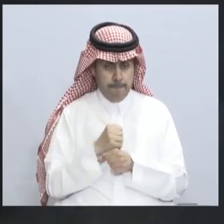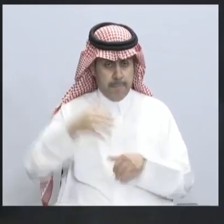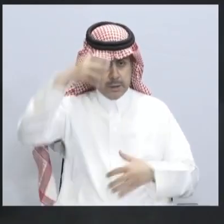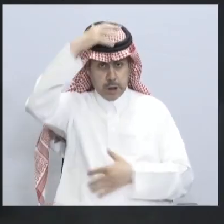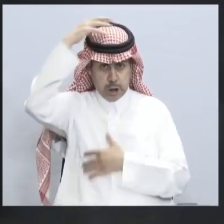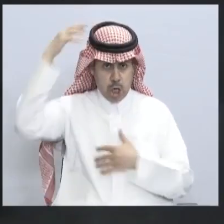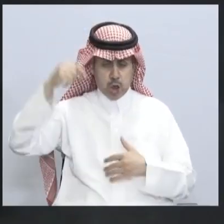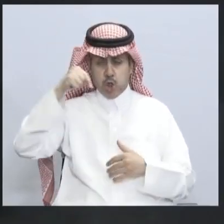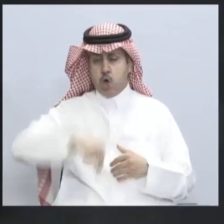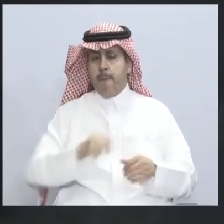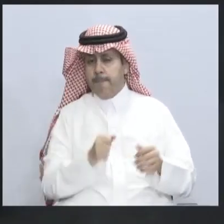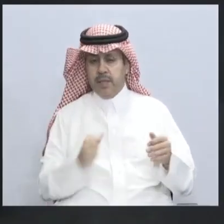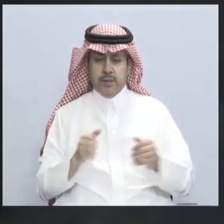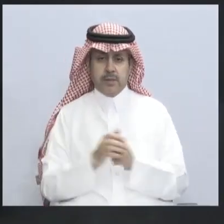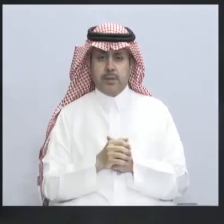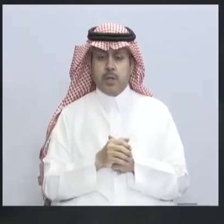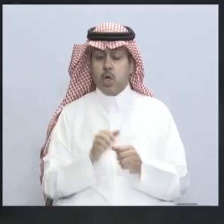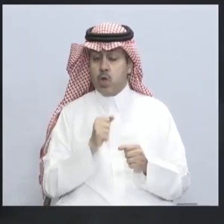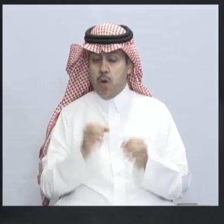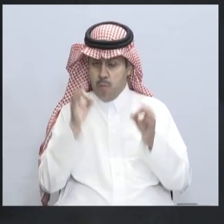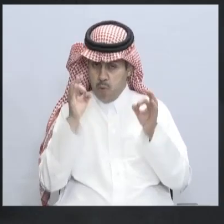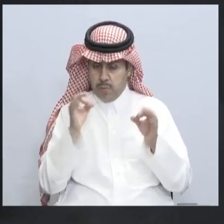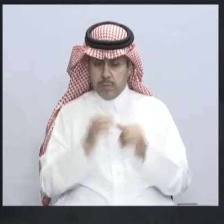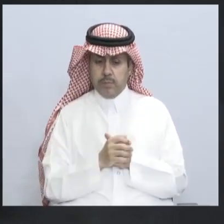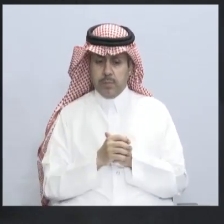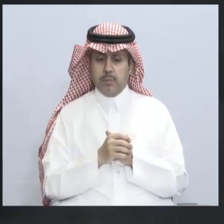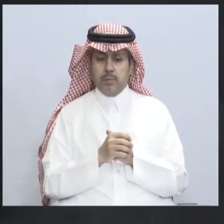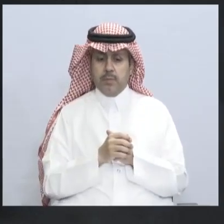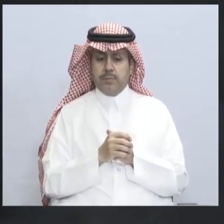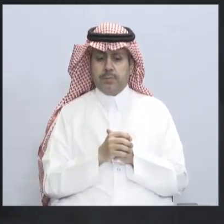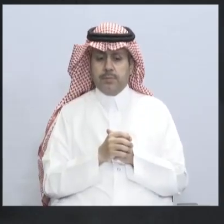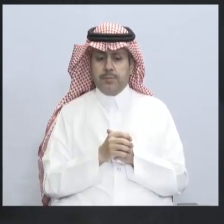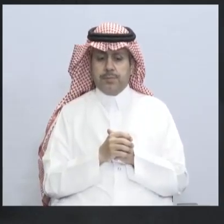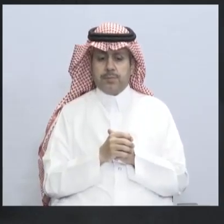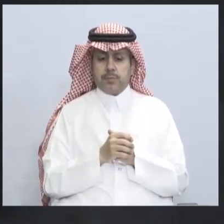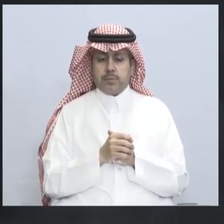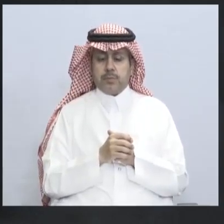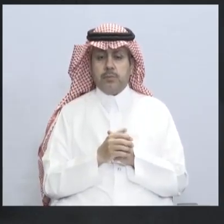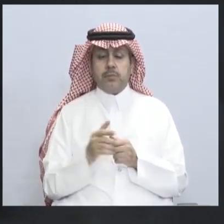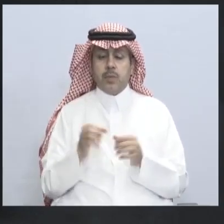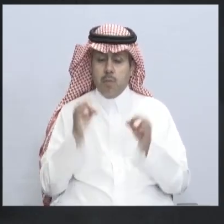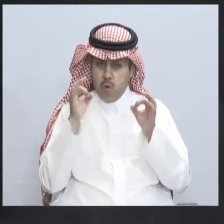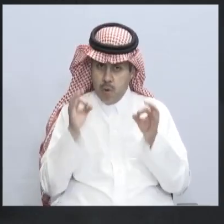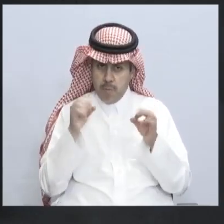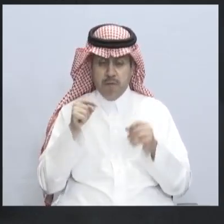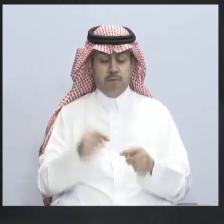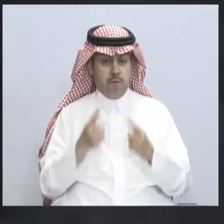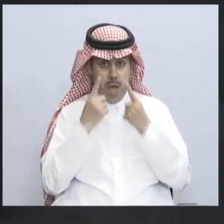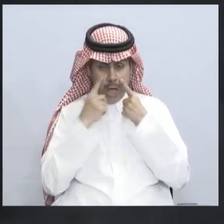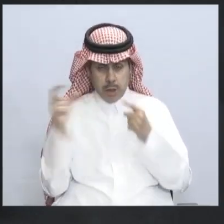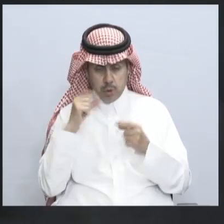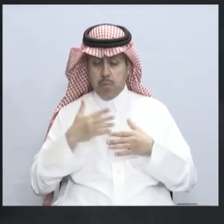لهذا اليوم وهو يوم فضيل في حياه المسلمين وهو يوم فرح